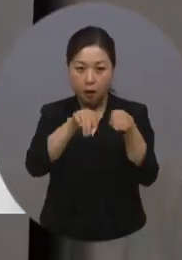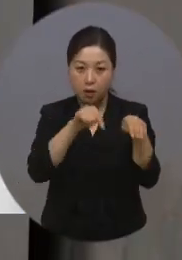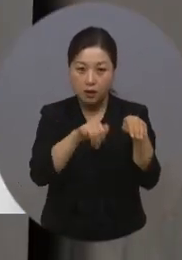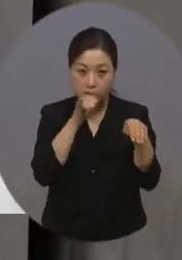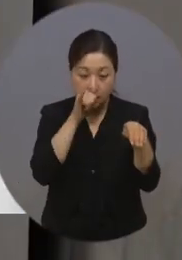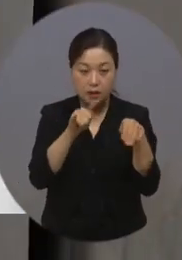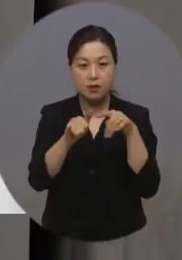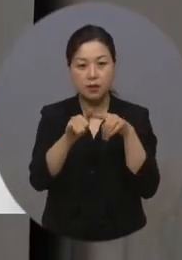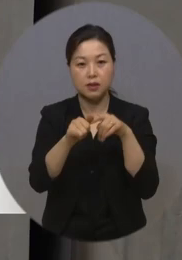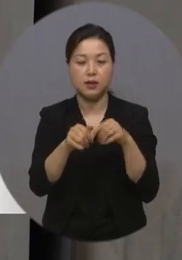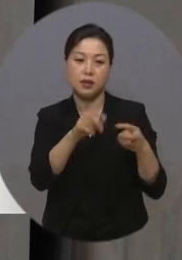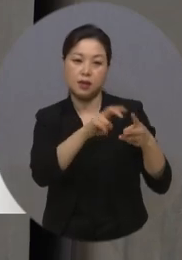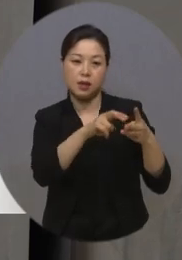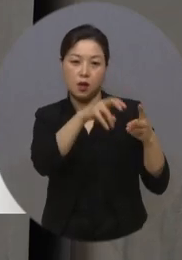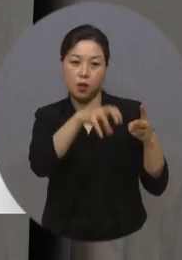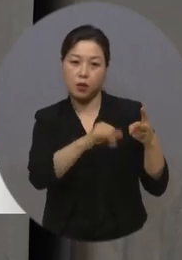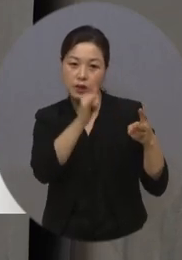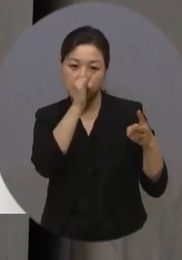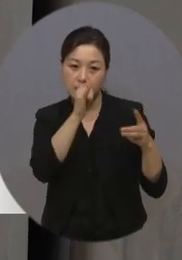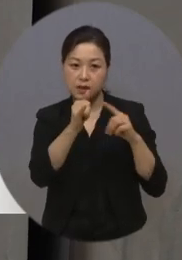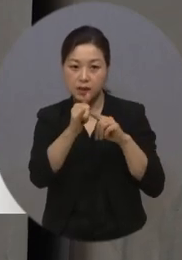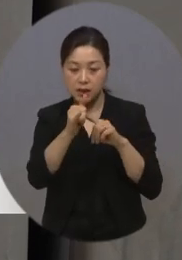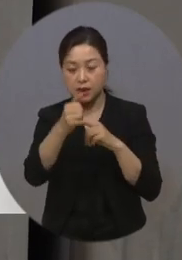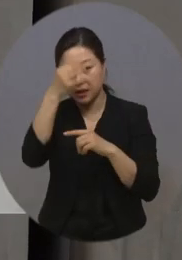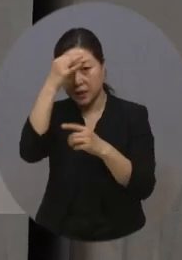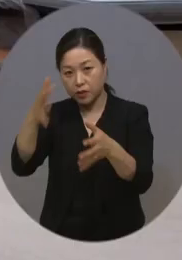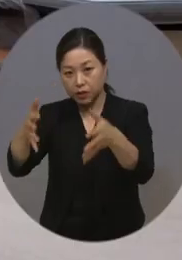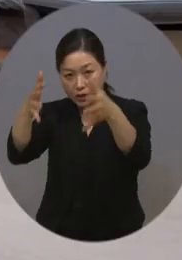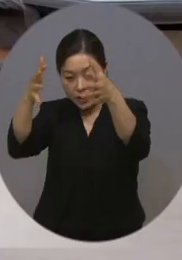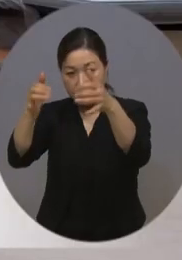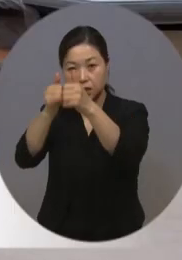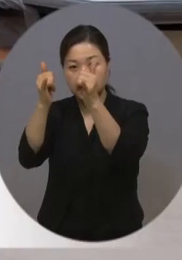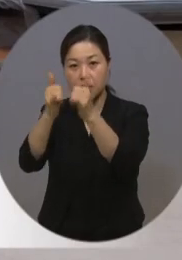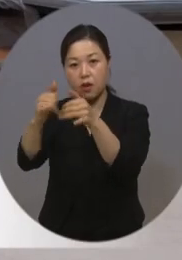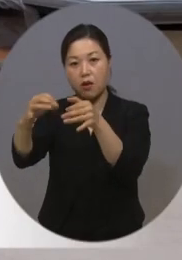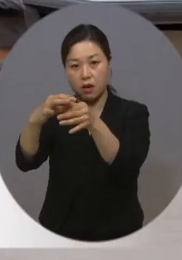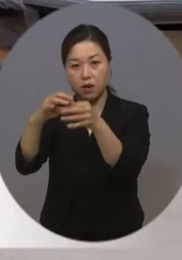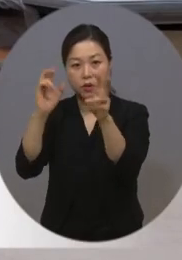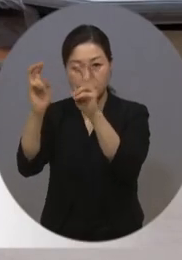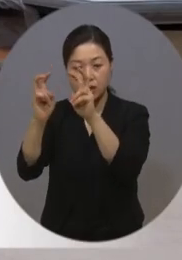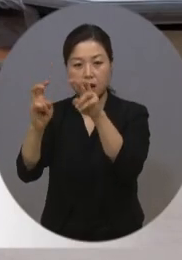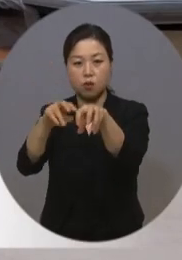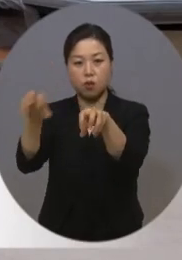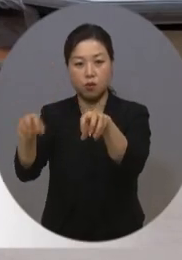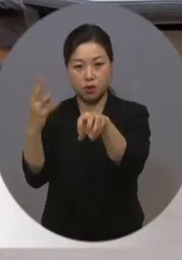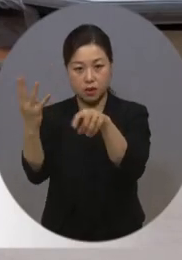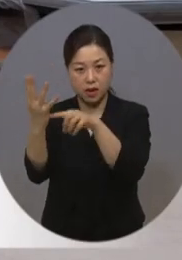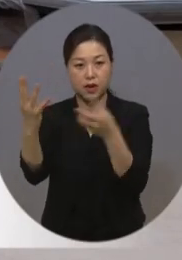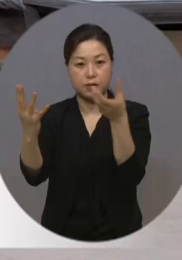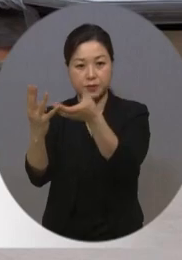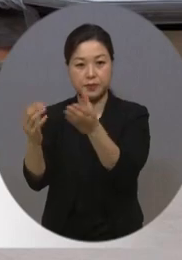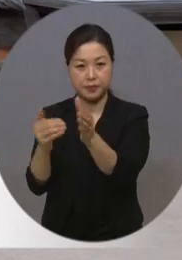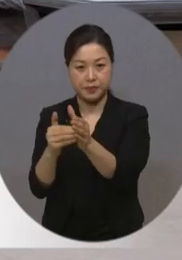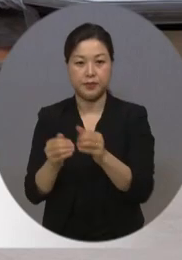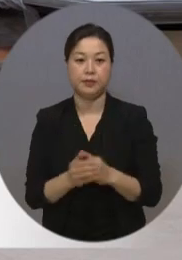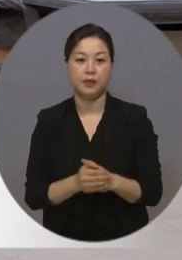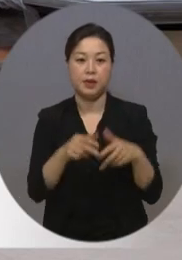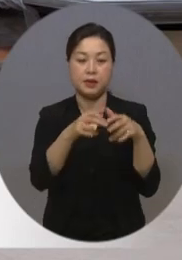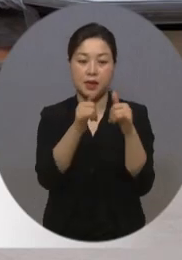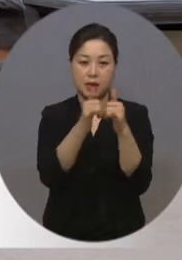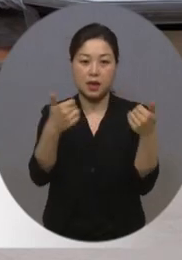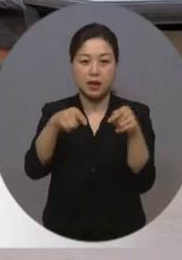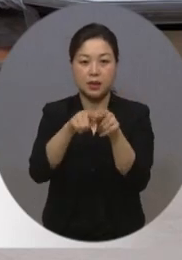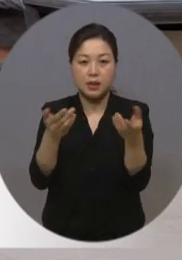시티 4곳 살짝 기업의 우선적으로 지원 됐습니다 장님 들어가고 같이 일할 수 있는 그런 발음 다운 사업적으로